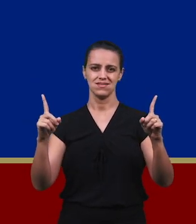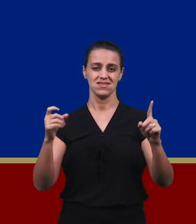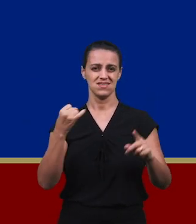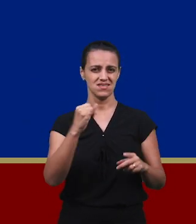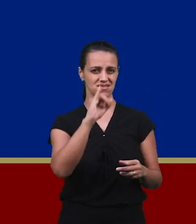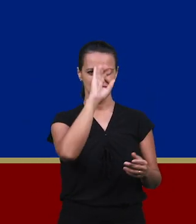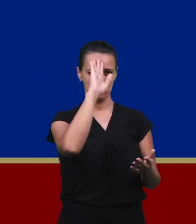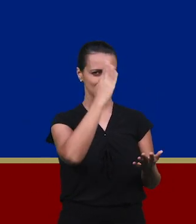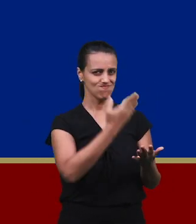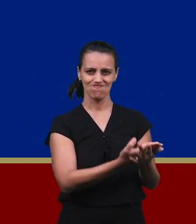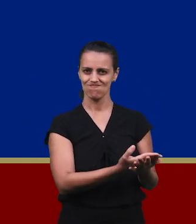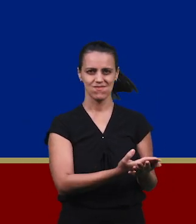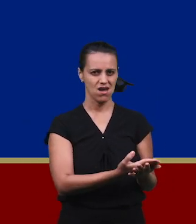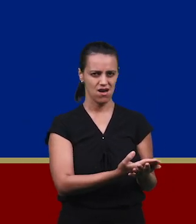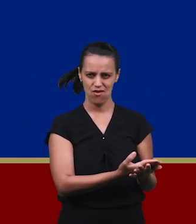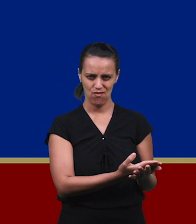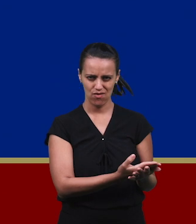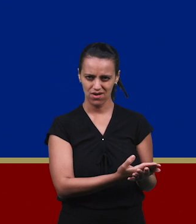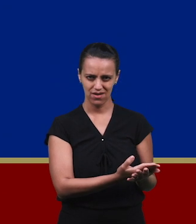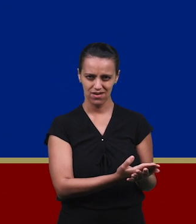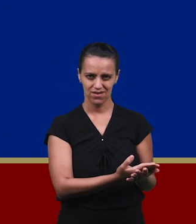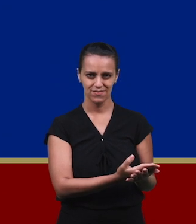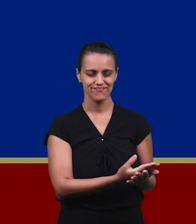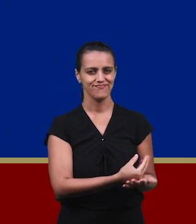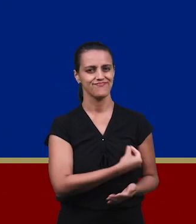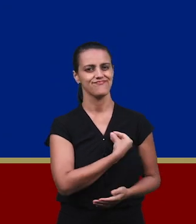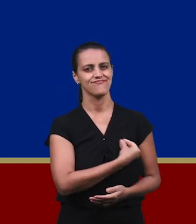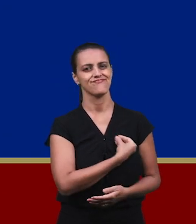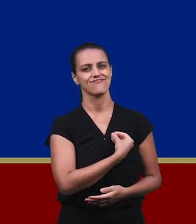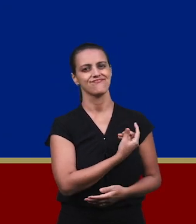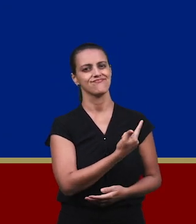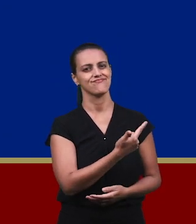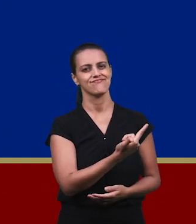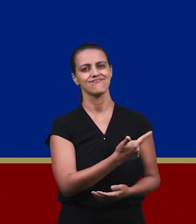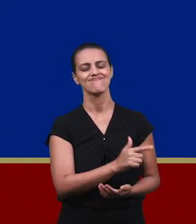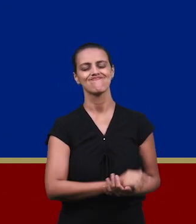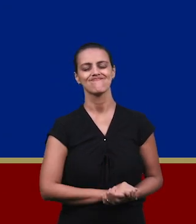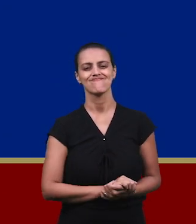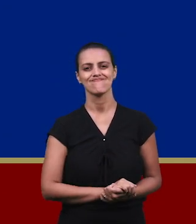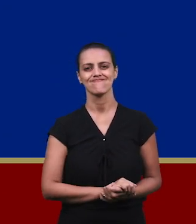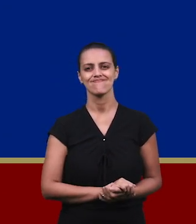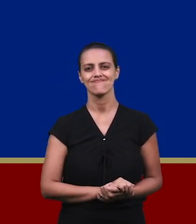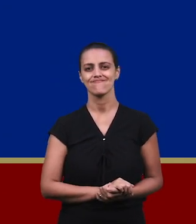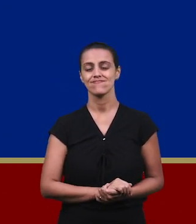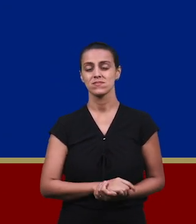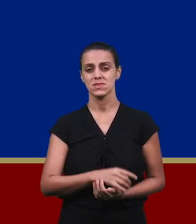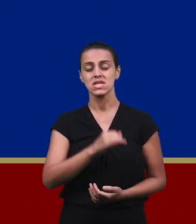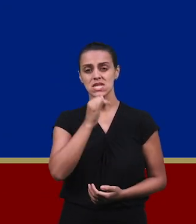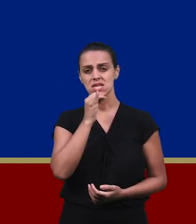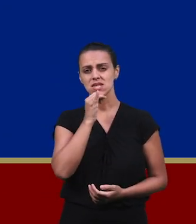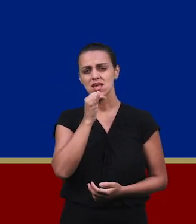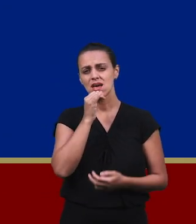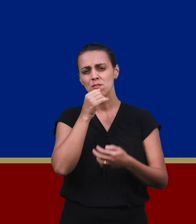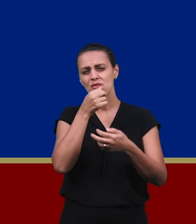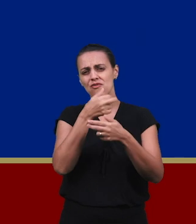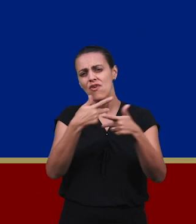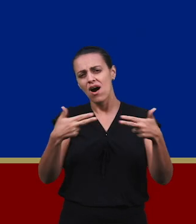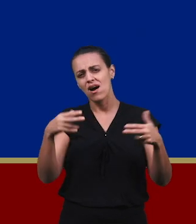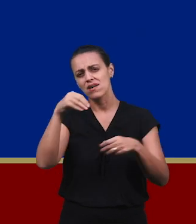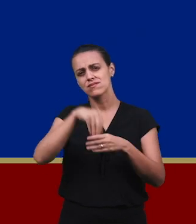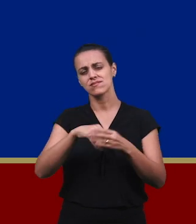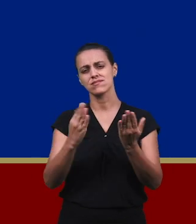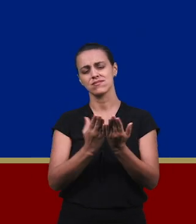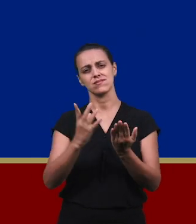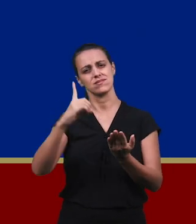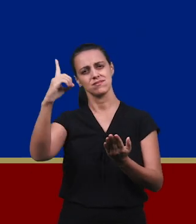vie. Nous pouvons même citer quelques exemples dans la Bible de personnes qui ont répondu à l'appel